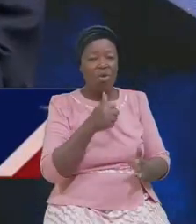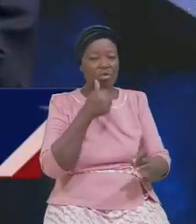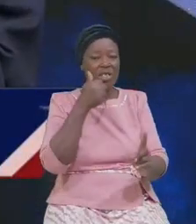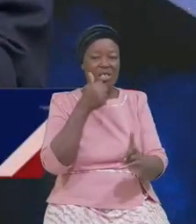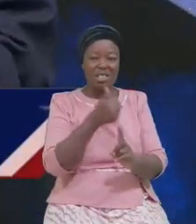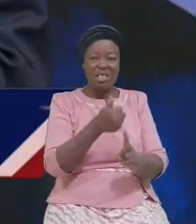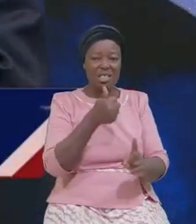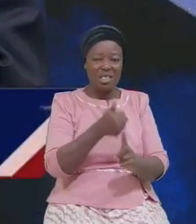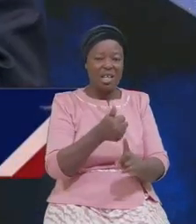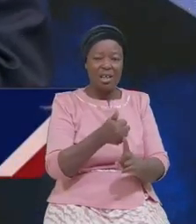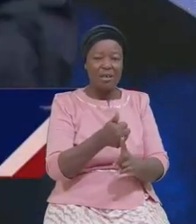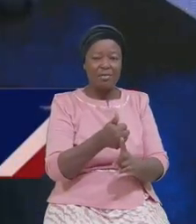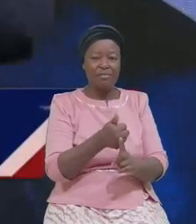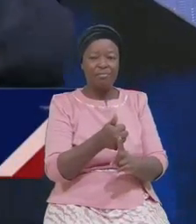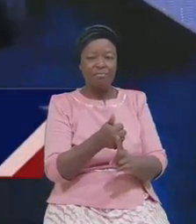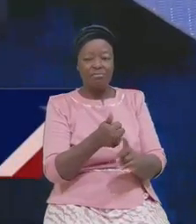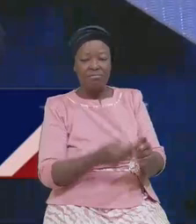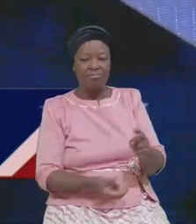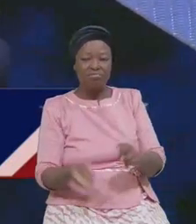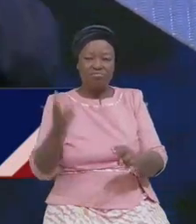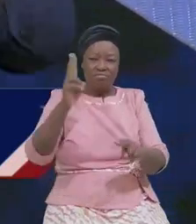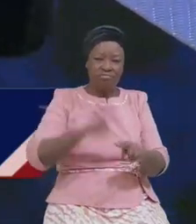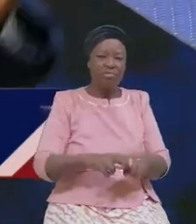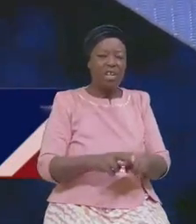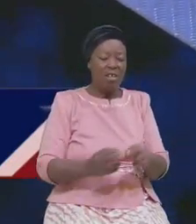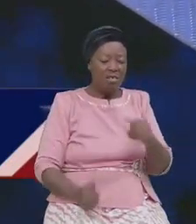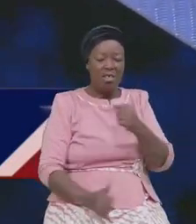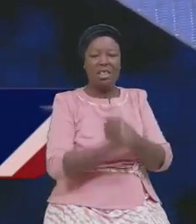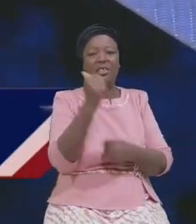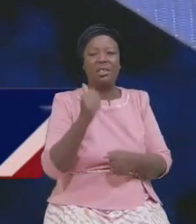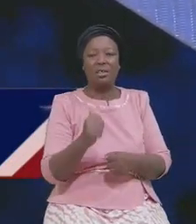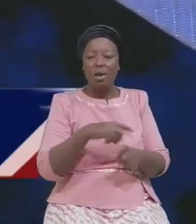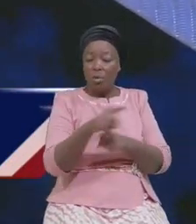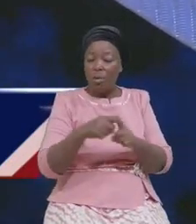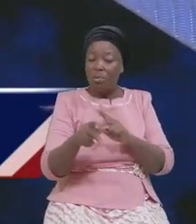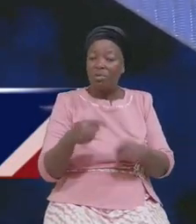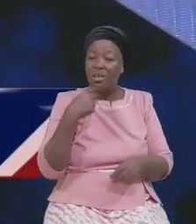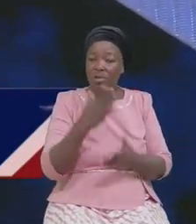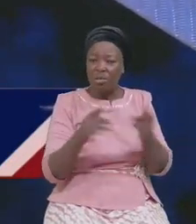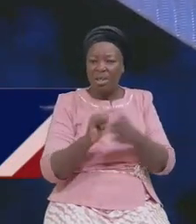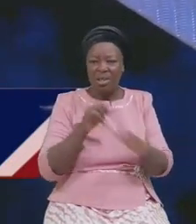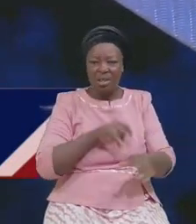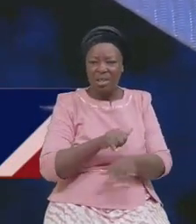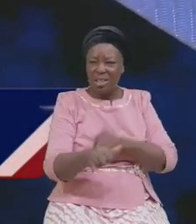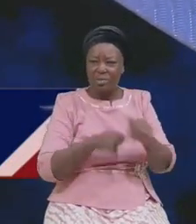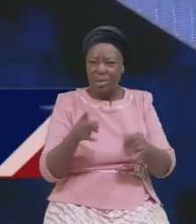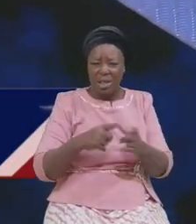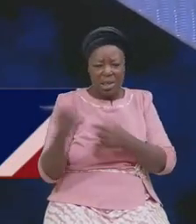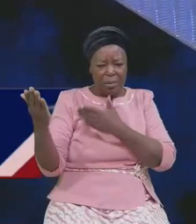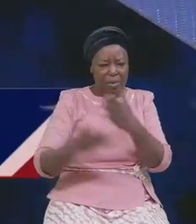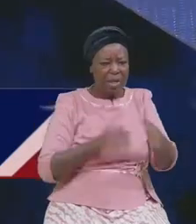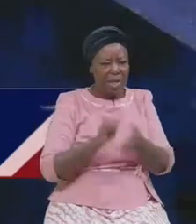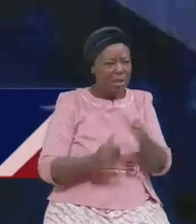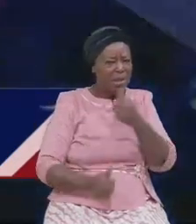le danger non nécessaire à soi-même imposé. Lorsque les gens vous disent des choses pour vous tromper, ils vont vous amener un danger dans la